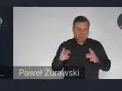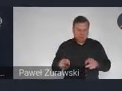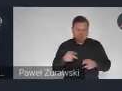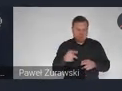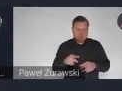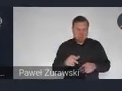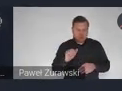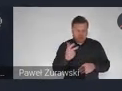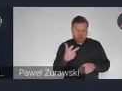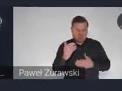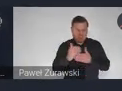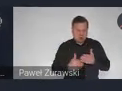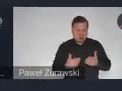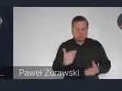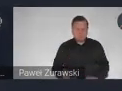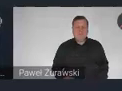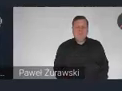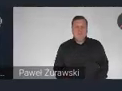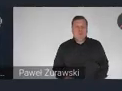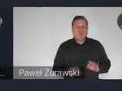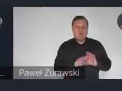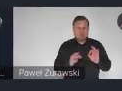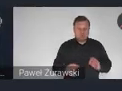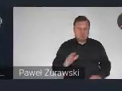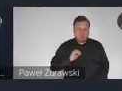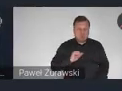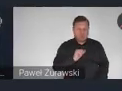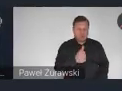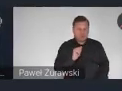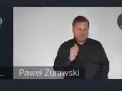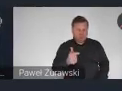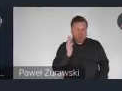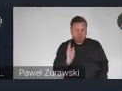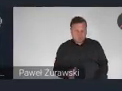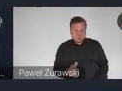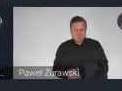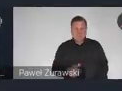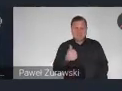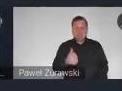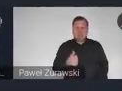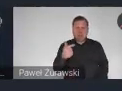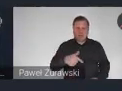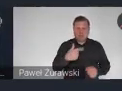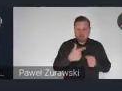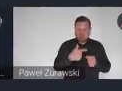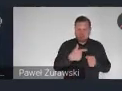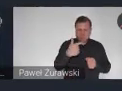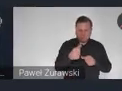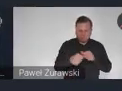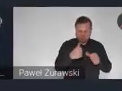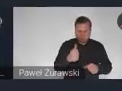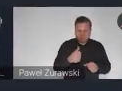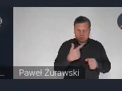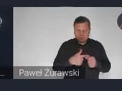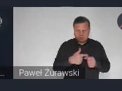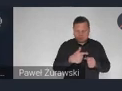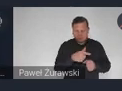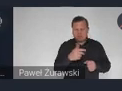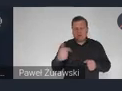programu dotychczas odbyły się dwie edycje pierwsza w 2020 roku druga